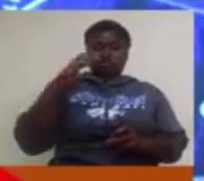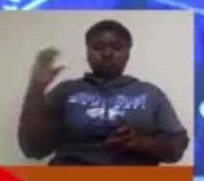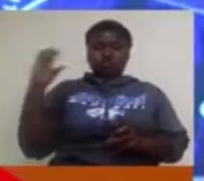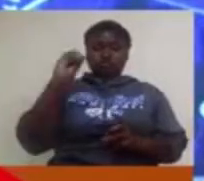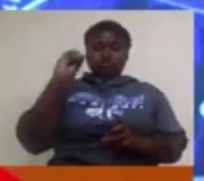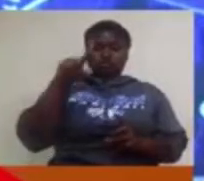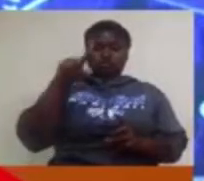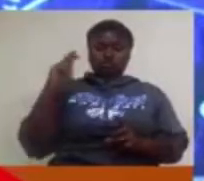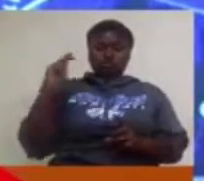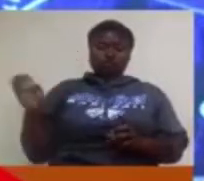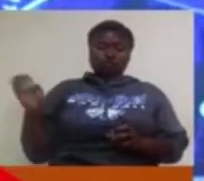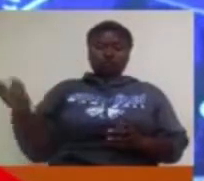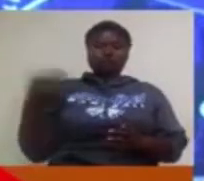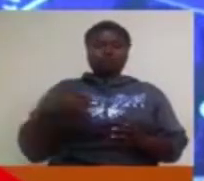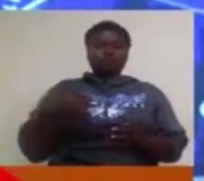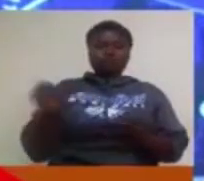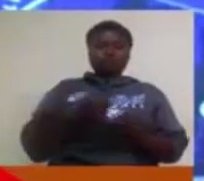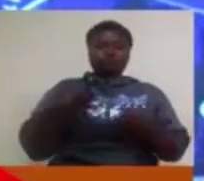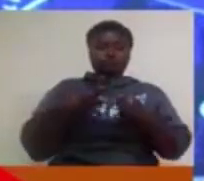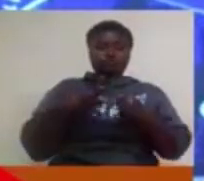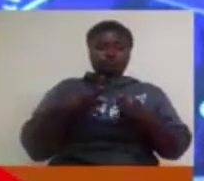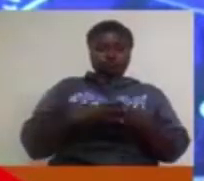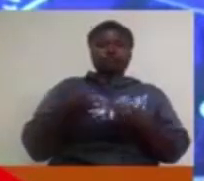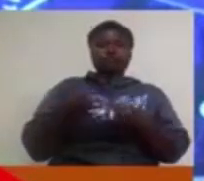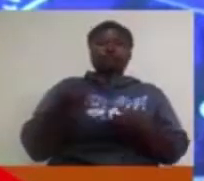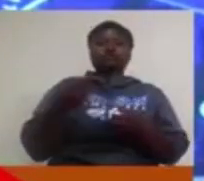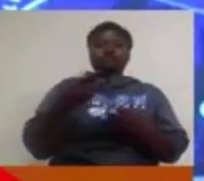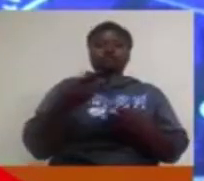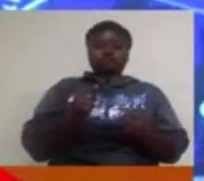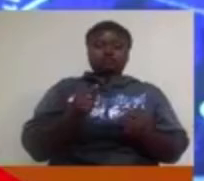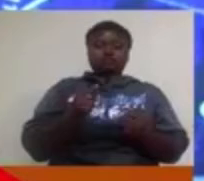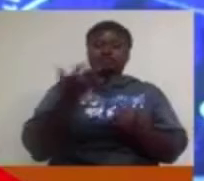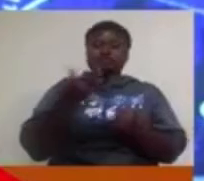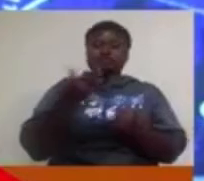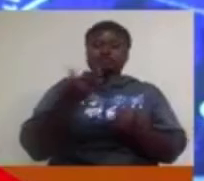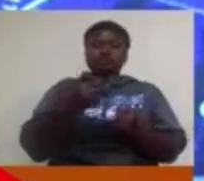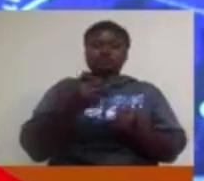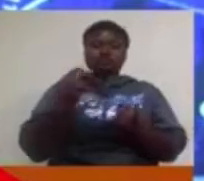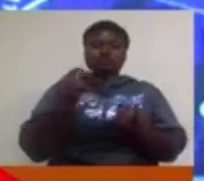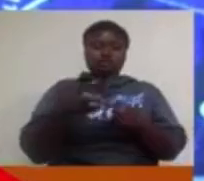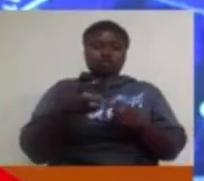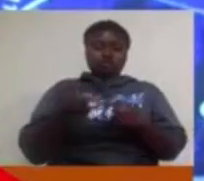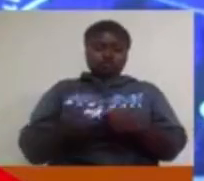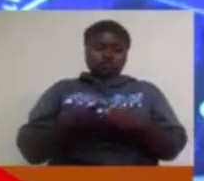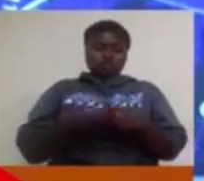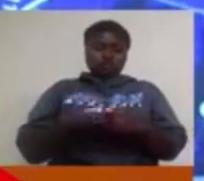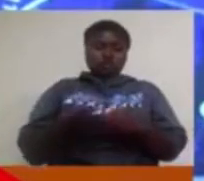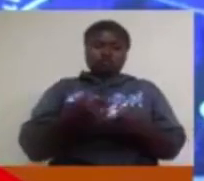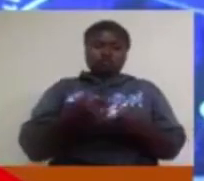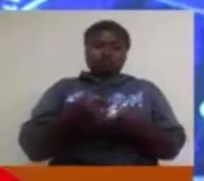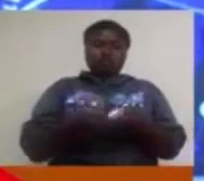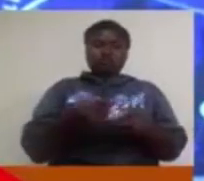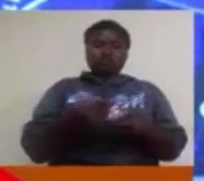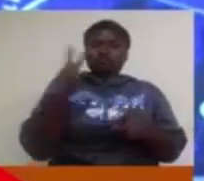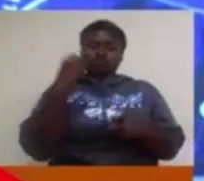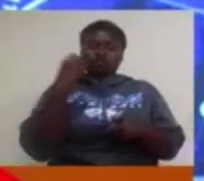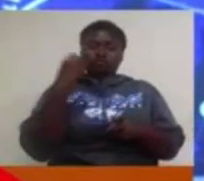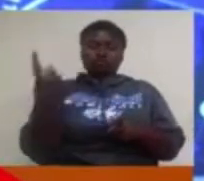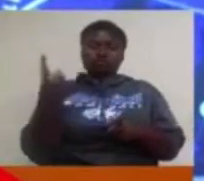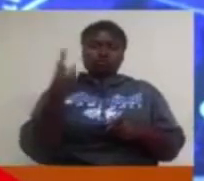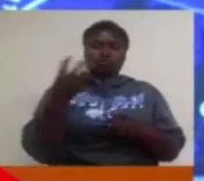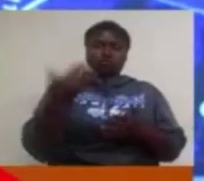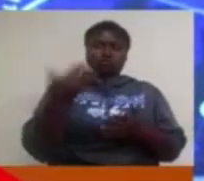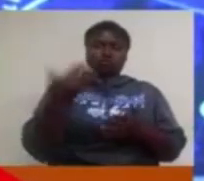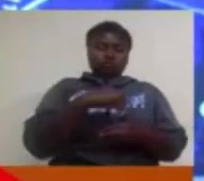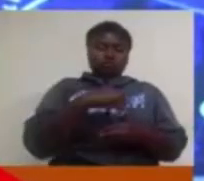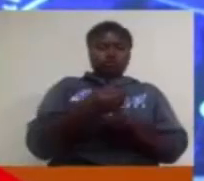www.tutanatv.co.ke. Umuthi ya litariki ikuminainya mwelinu wa keda mwakano wa girigiri na mirogo hili na mwe. Noedishi ya liki